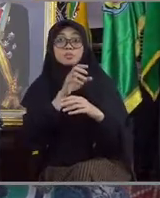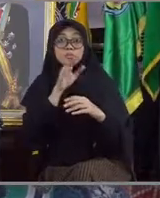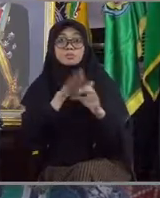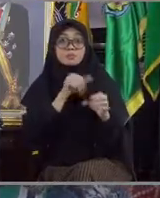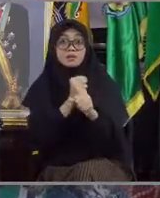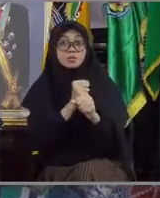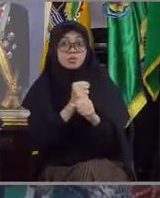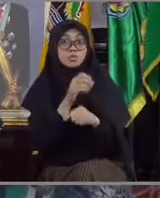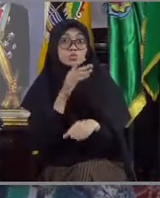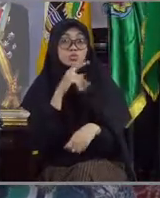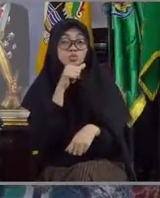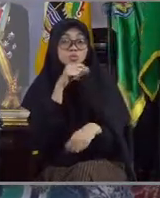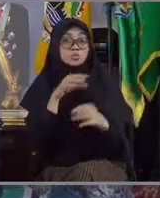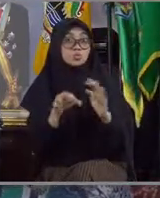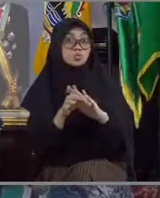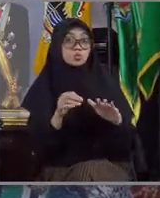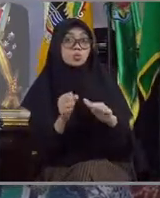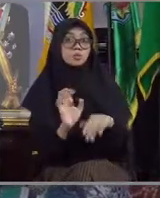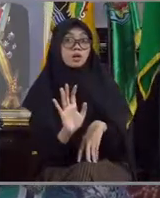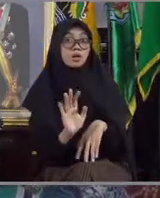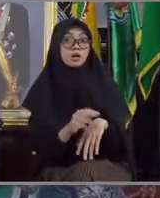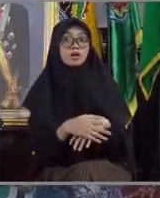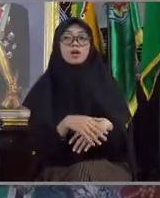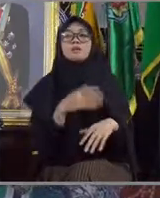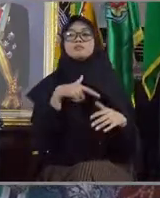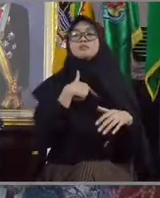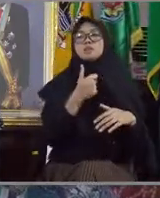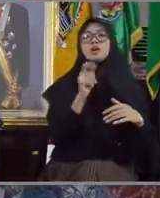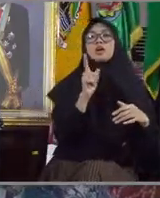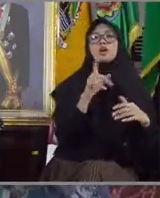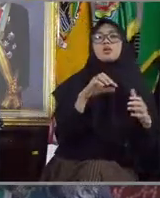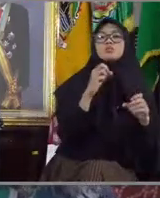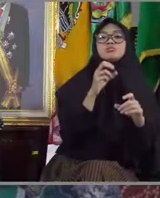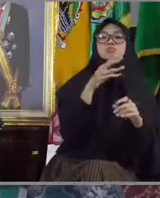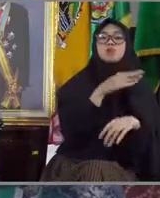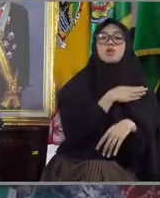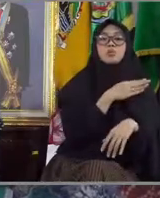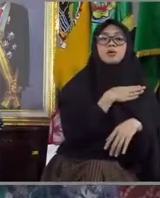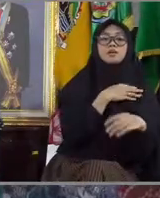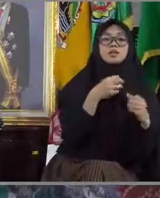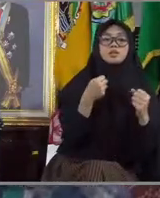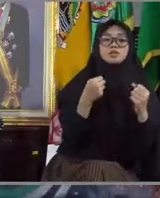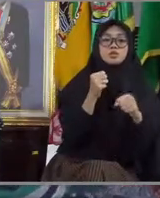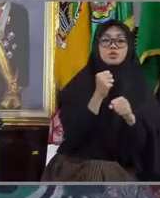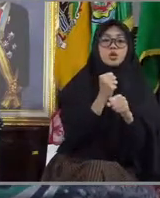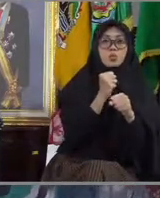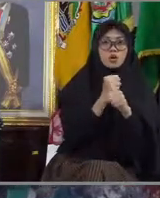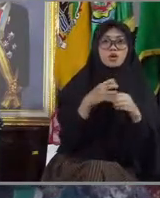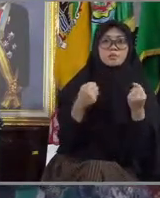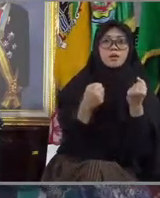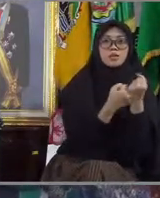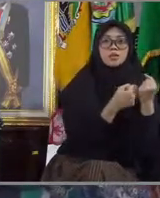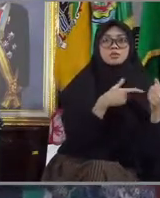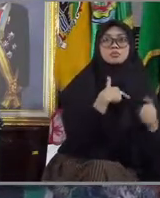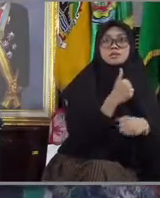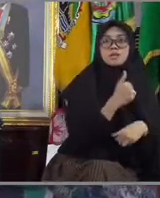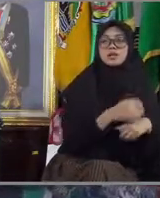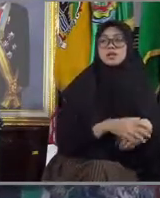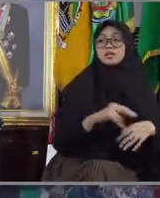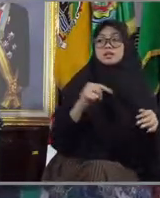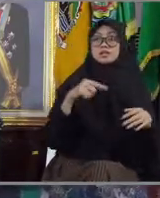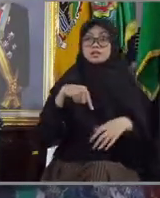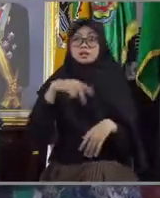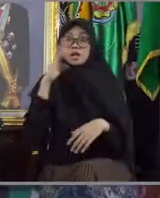Allah kalau didampingi dengan pemerintah Kabupaten Grobogan, insya Allah siap. 1 minggu ya? Siap. Ini hari apa? Hari